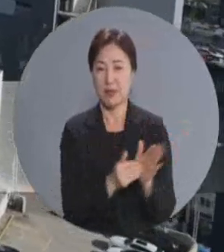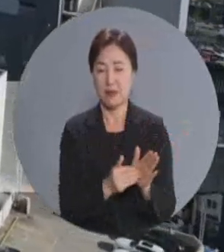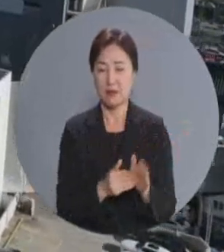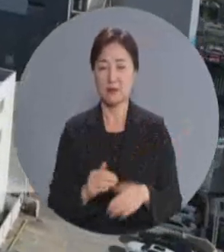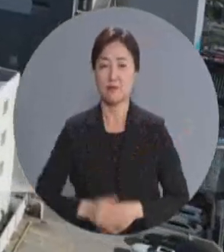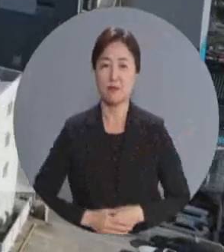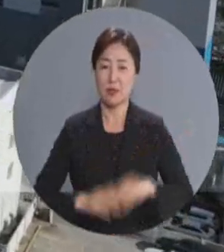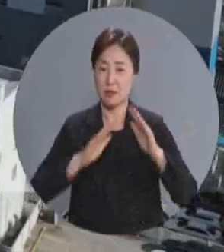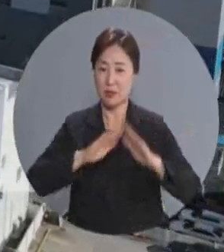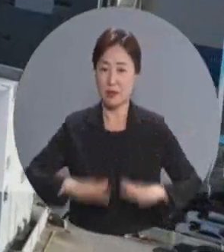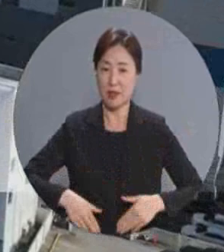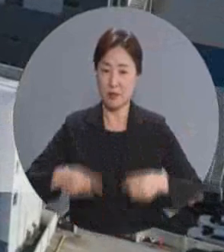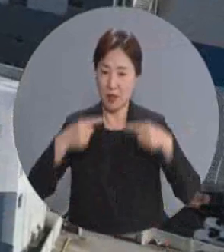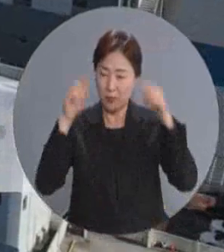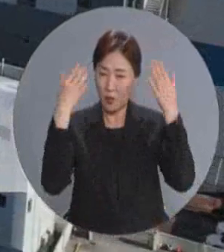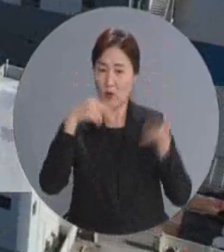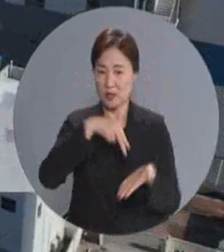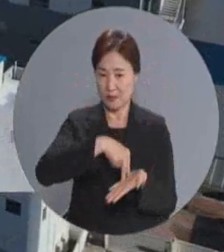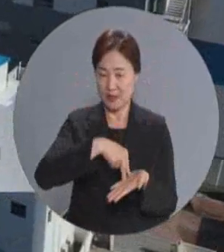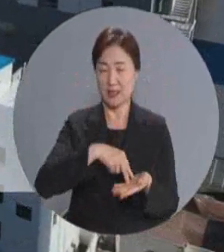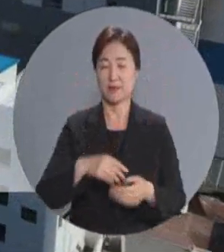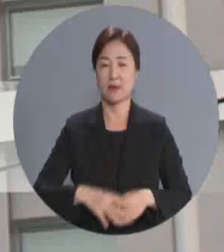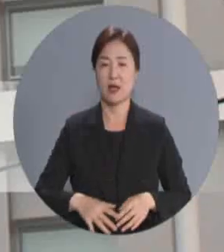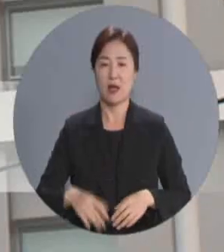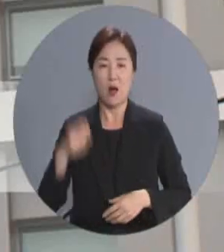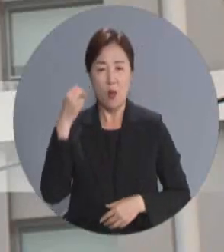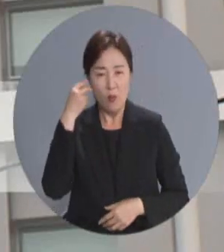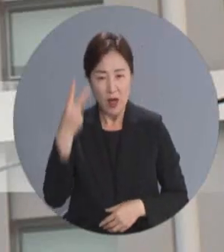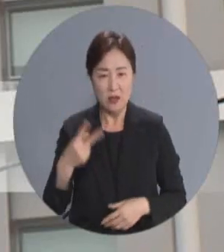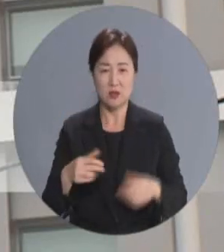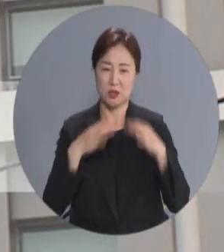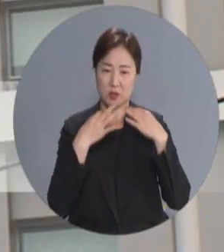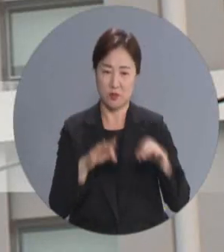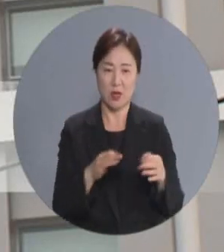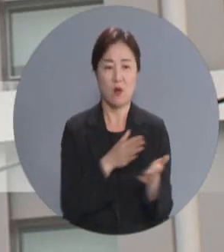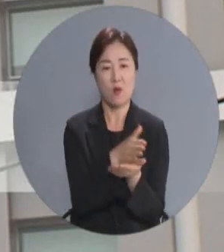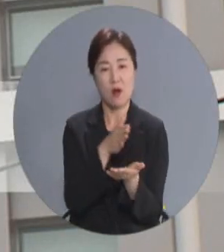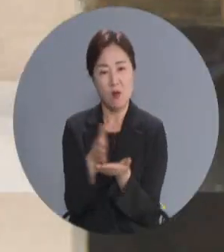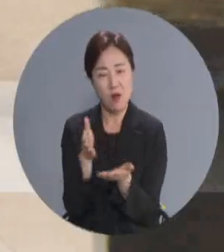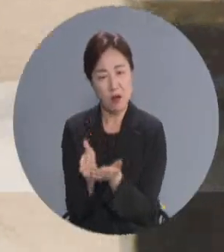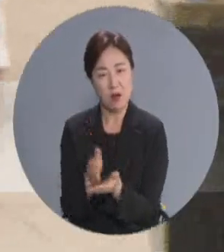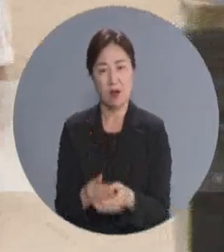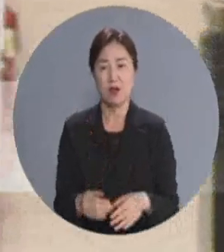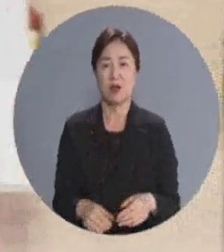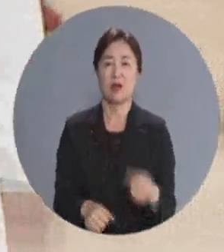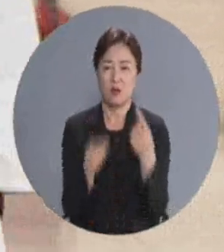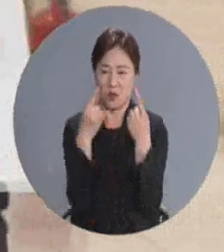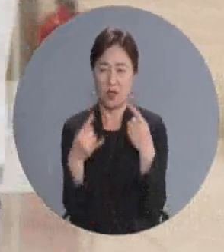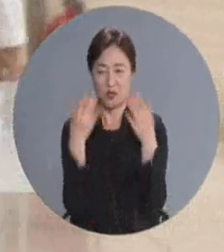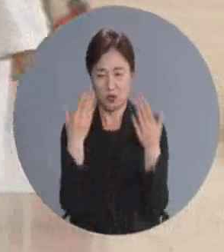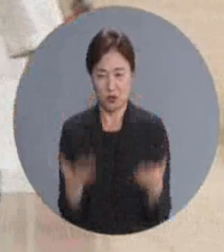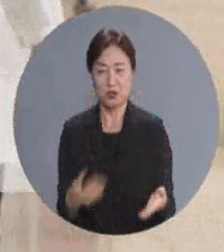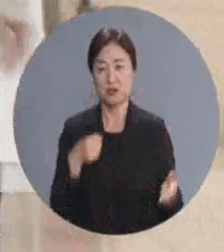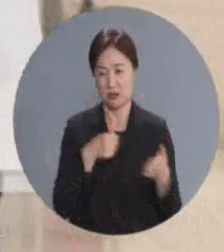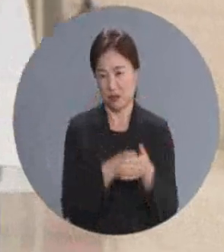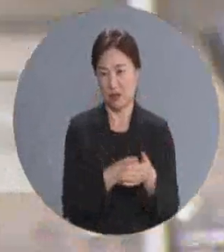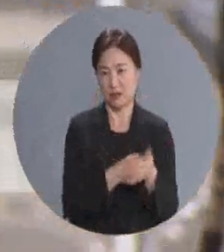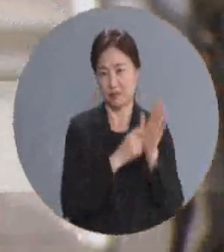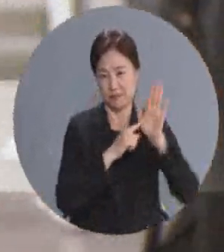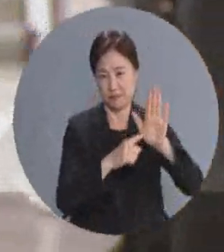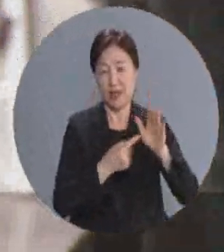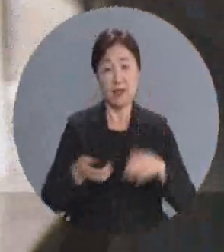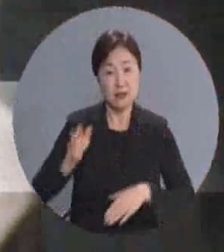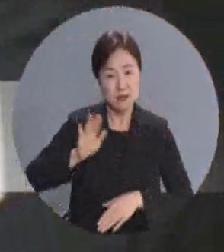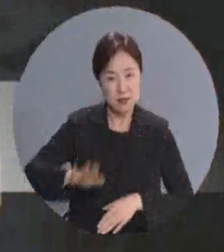전남대 병원에 따르면 교수들은 매주 금요일 진로 가별이나 교수별 외래진료를 자율적으로 휴진하고 예고했지만